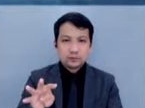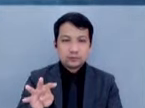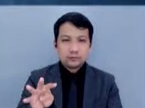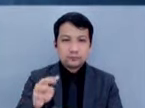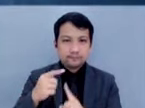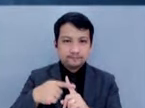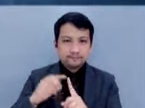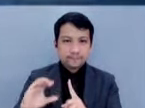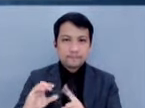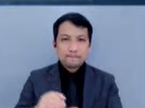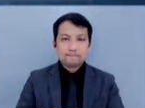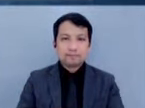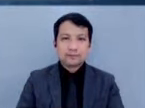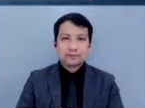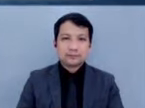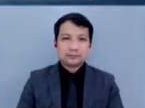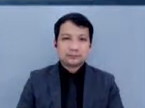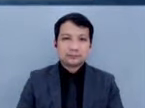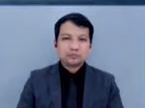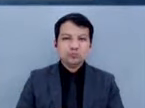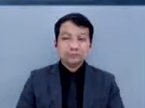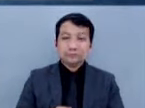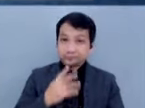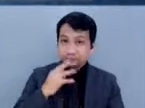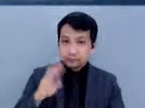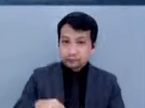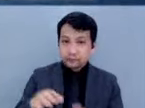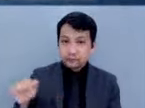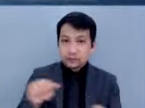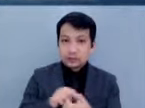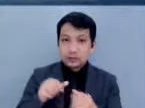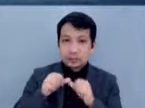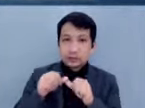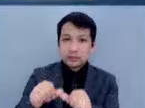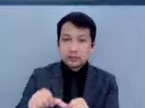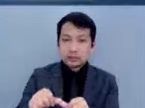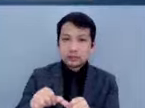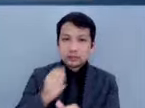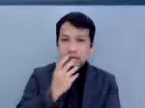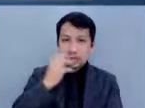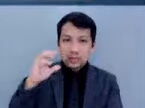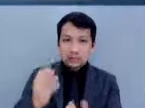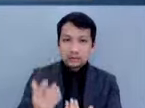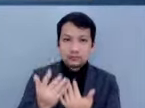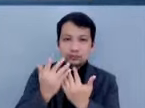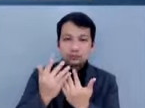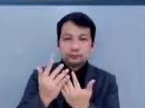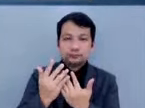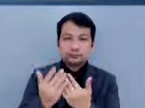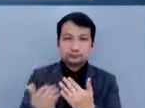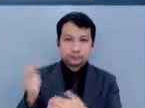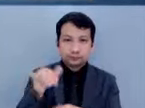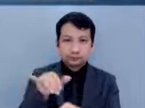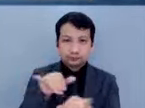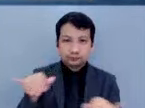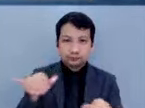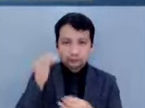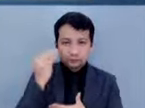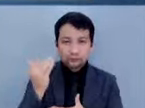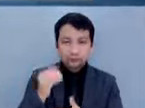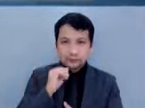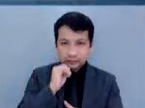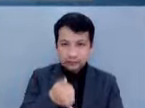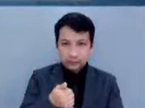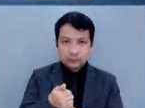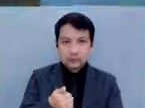Celsius. Ang malala, mukhang magtutuloy-tuloy ang ganito katinding init sa halos parehong lugar hanggang bukas base